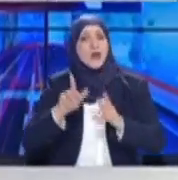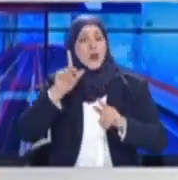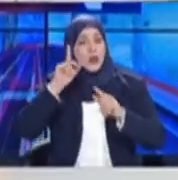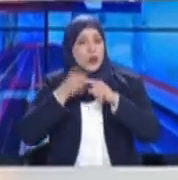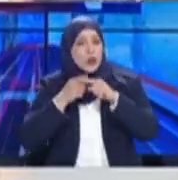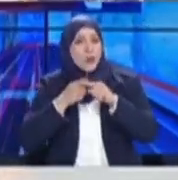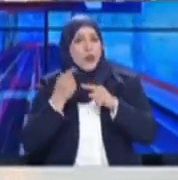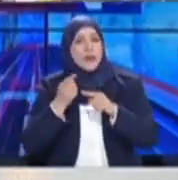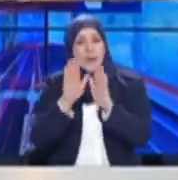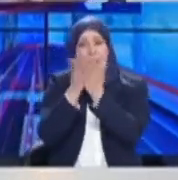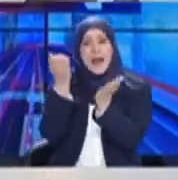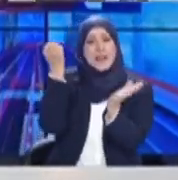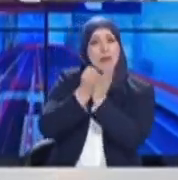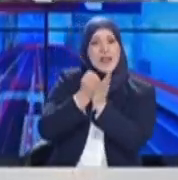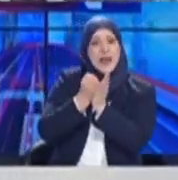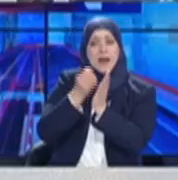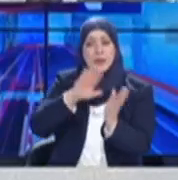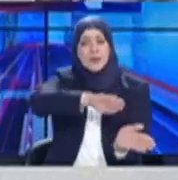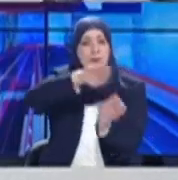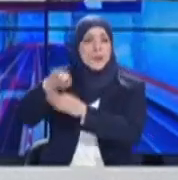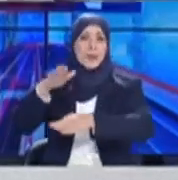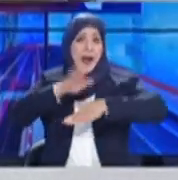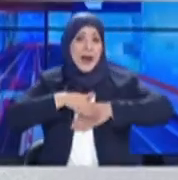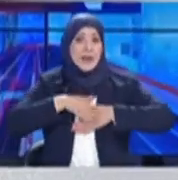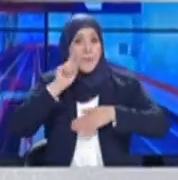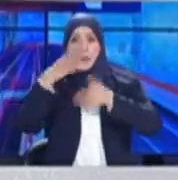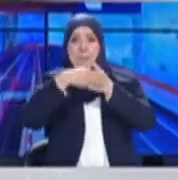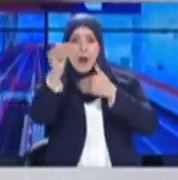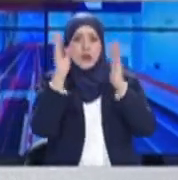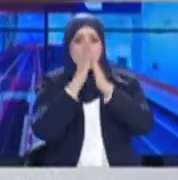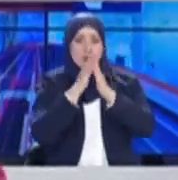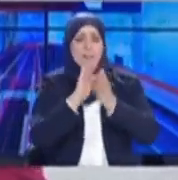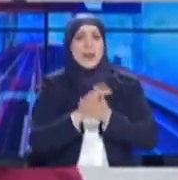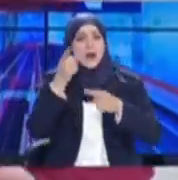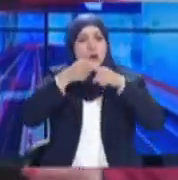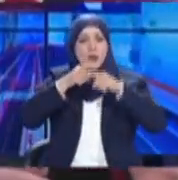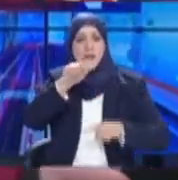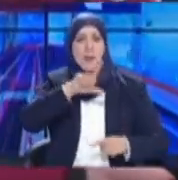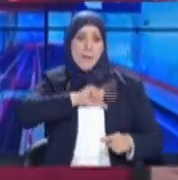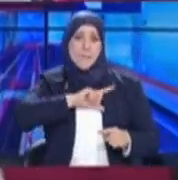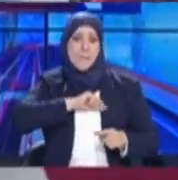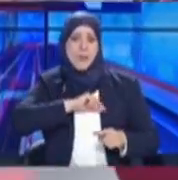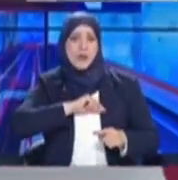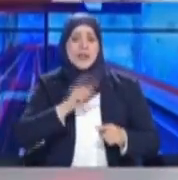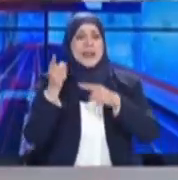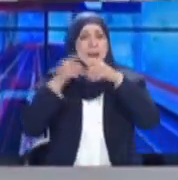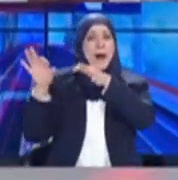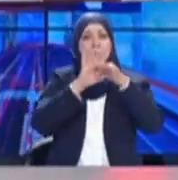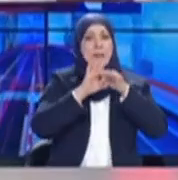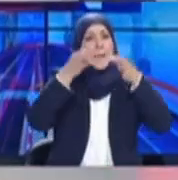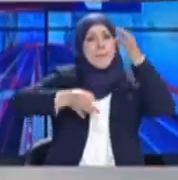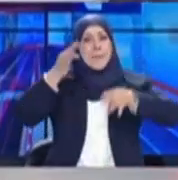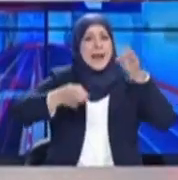جواز السفر متاخر اه ثانيا انا ثمانيه بخصوصيه نيابه اه عموميه اه عفوا تابع محكمه